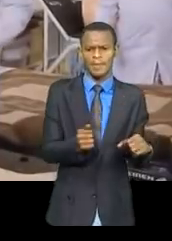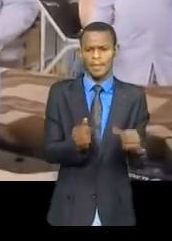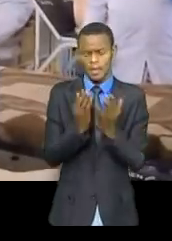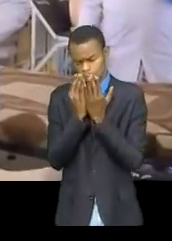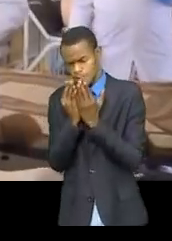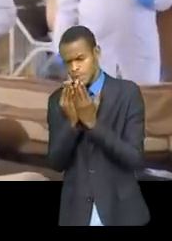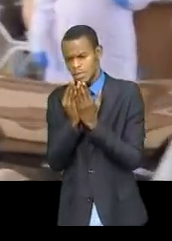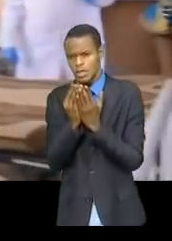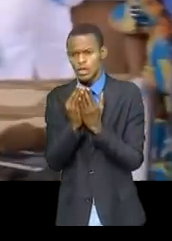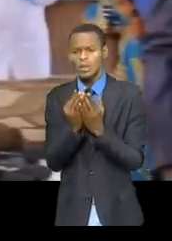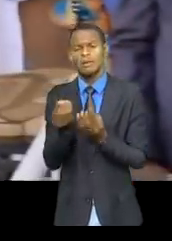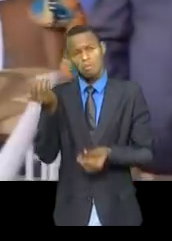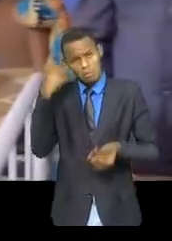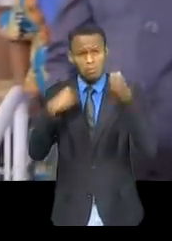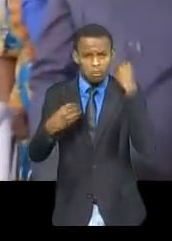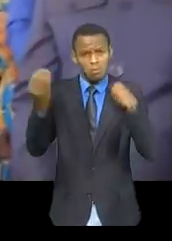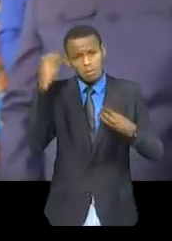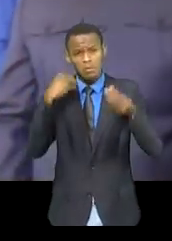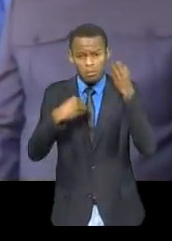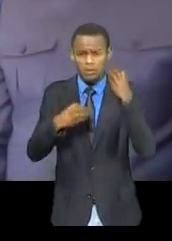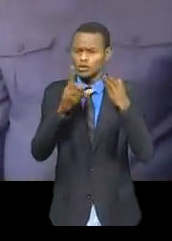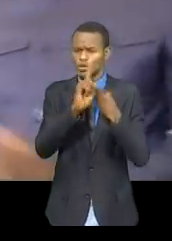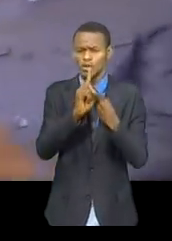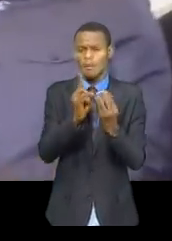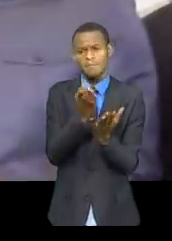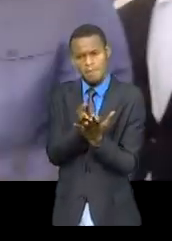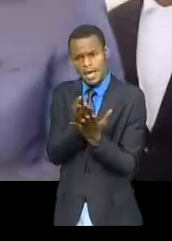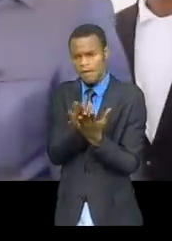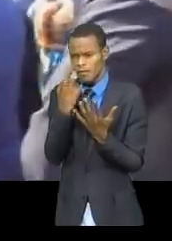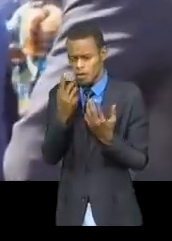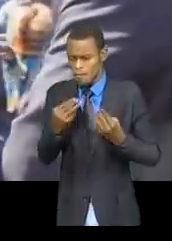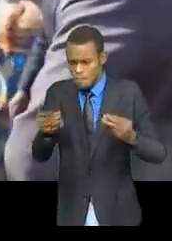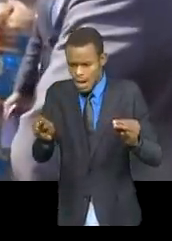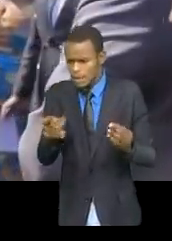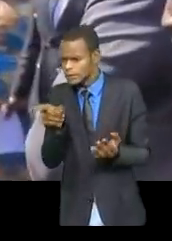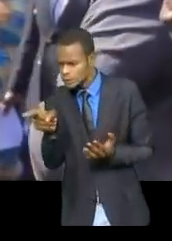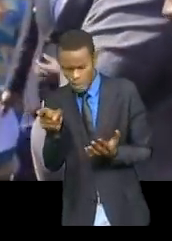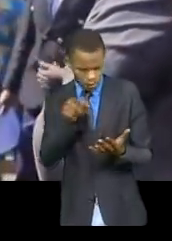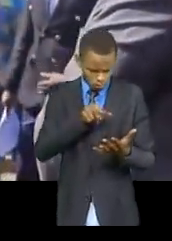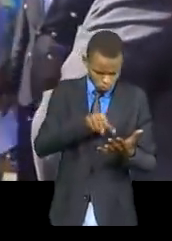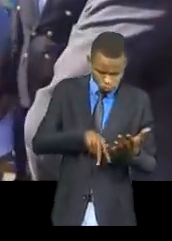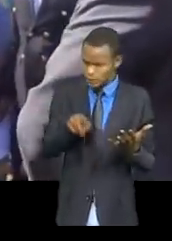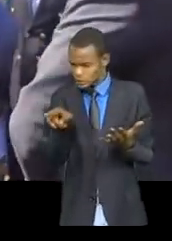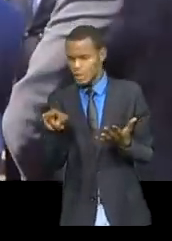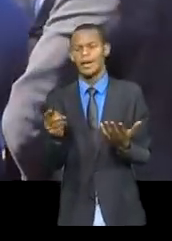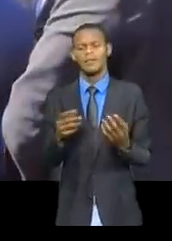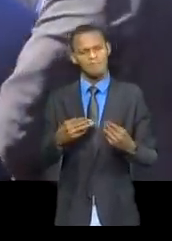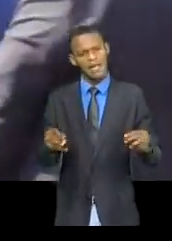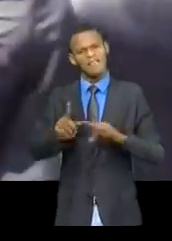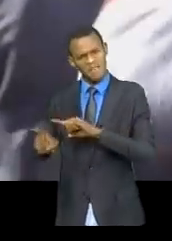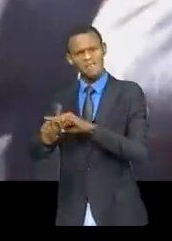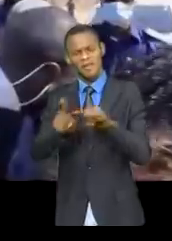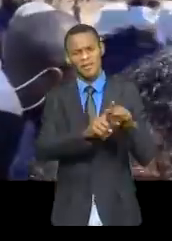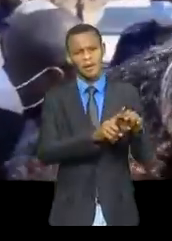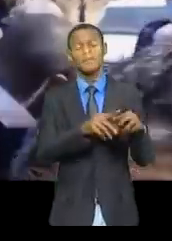qui tient à l'amélioration de la qualité de l'enseignement à travers les pays. Parmi les bénéficiaires, l'on compte l'Institut